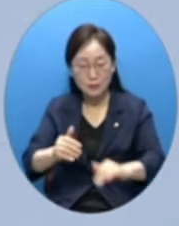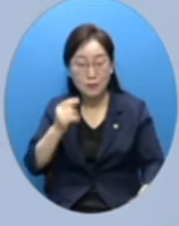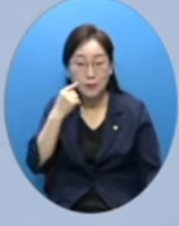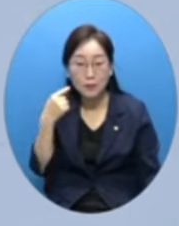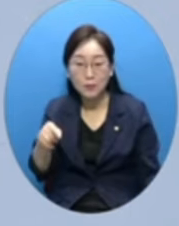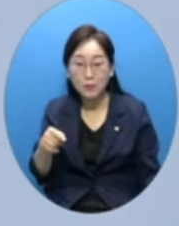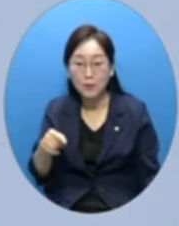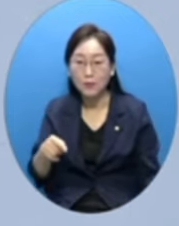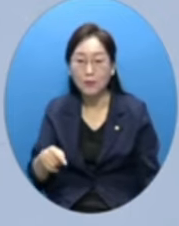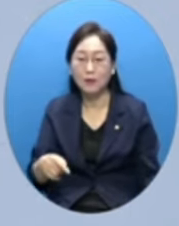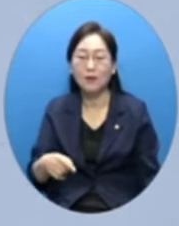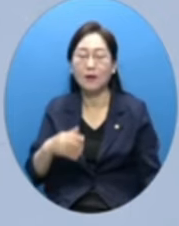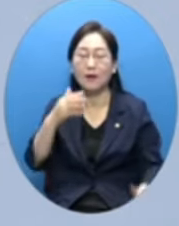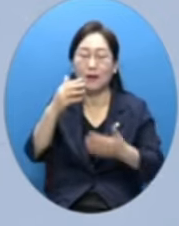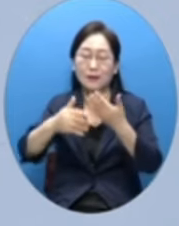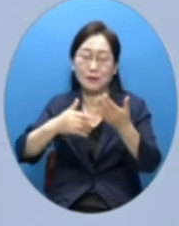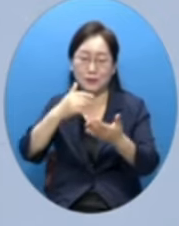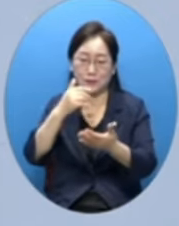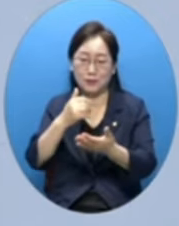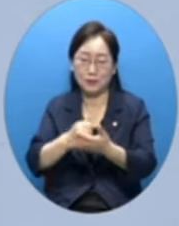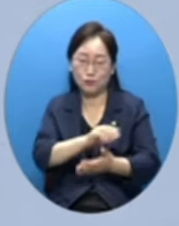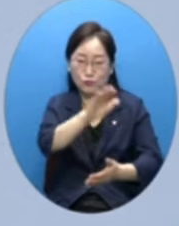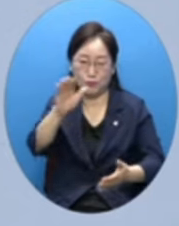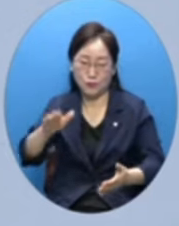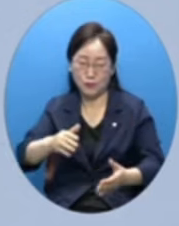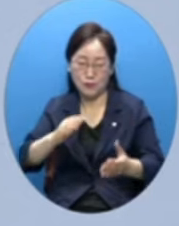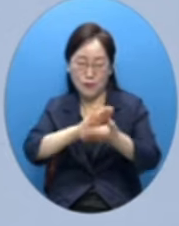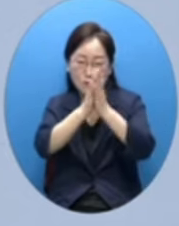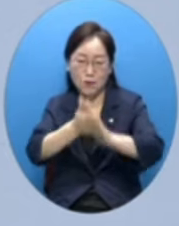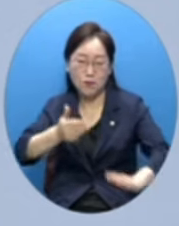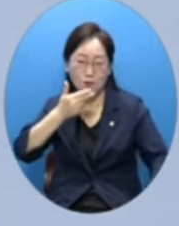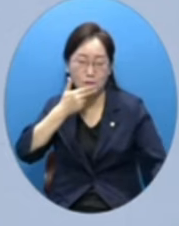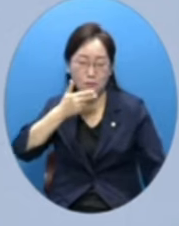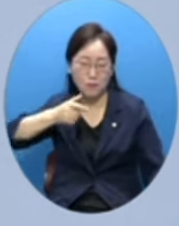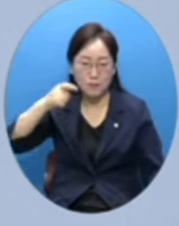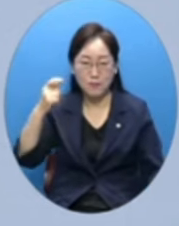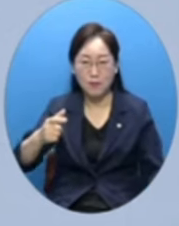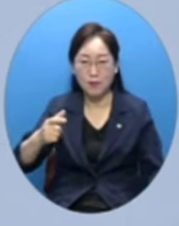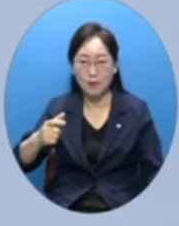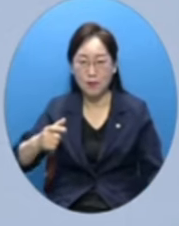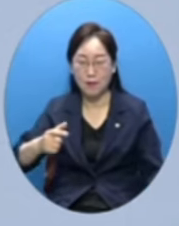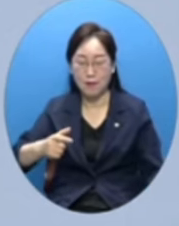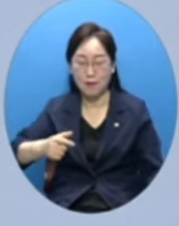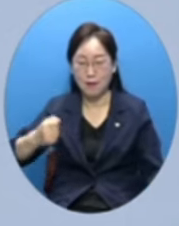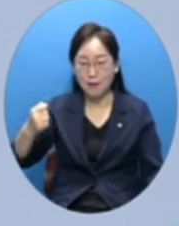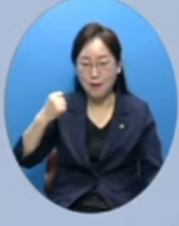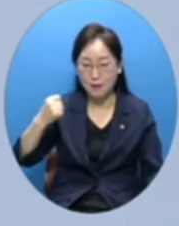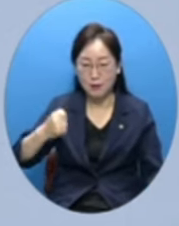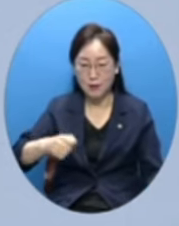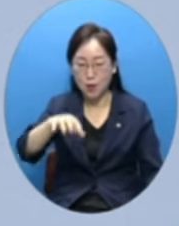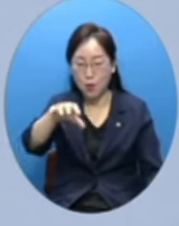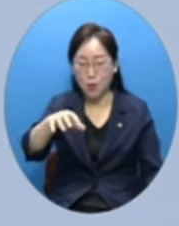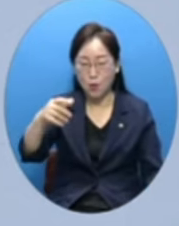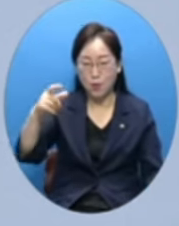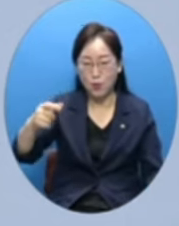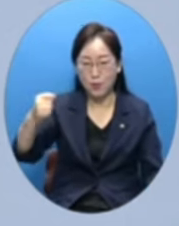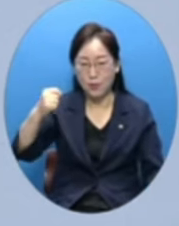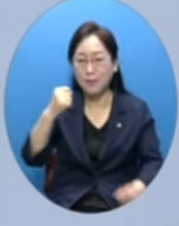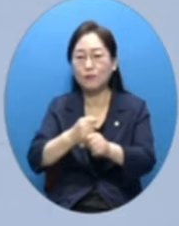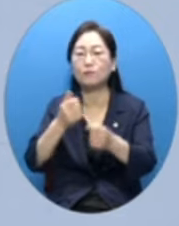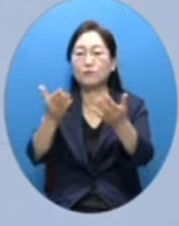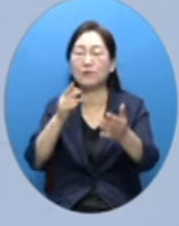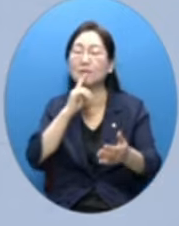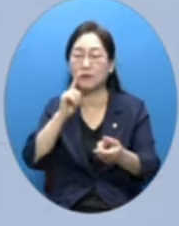예수님이 우리를 온전하게 하시며 굳건하게 하시며 강하게 하시며 터를 견고하게 하신다고 말씀하고 있습니다